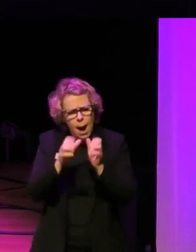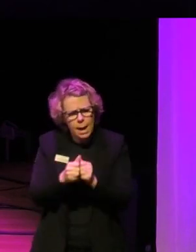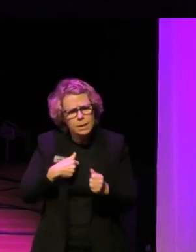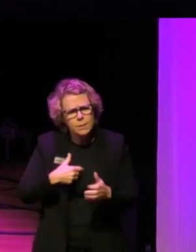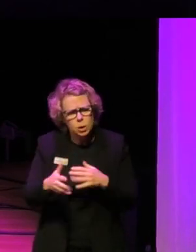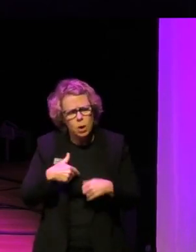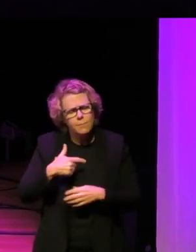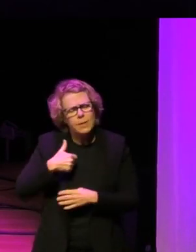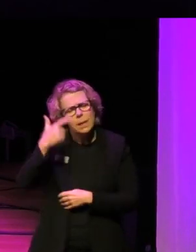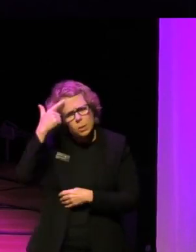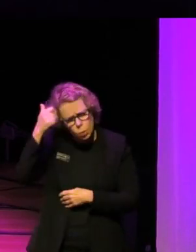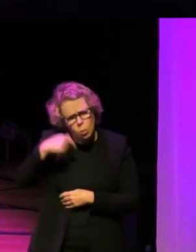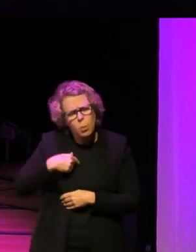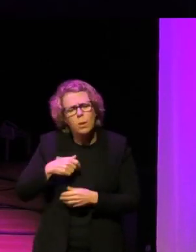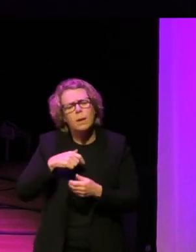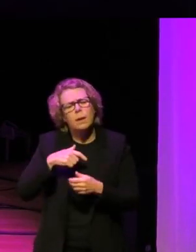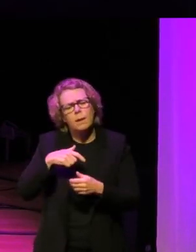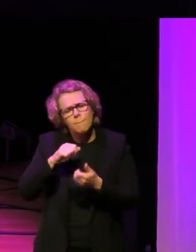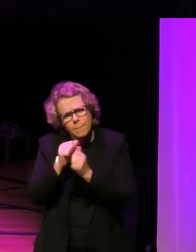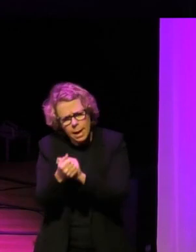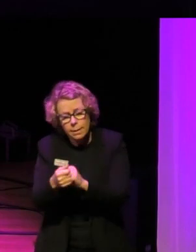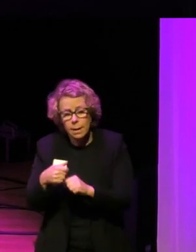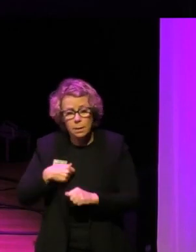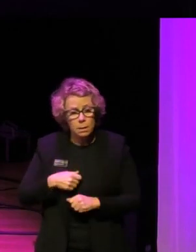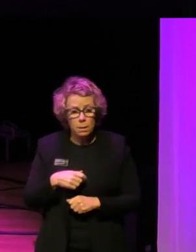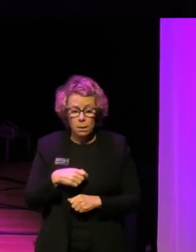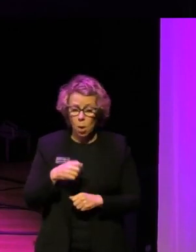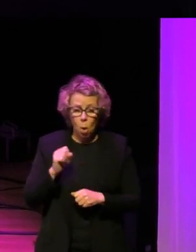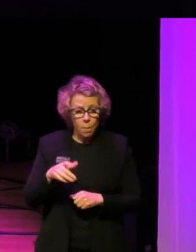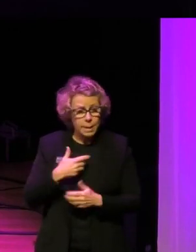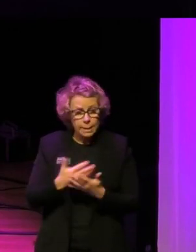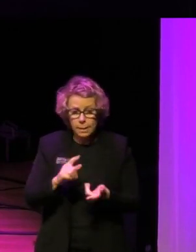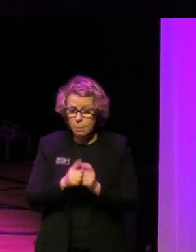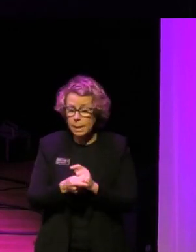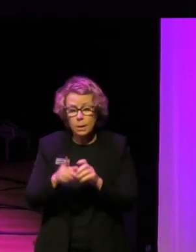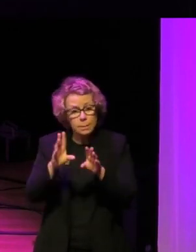vi gör gör skillnad. Annars demokratin betyder ingenting. Vi har